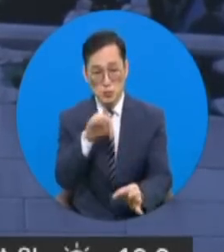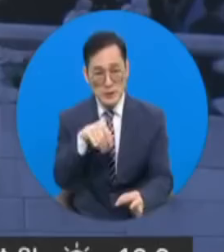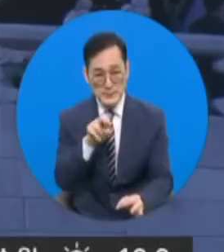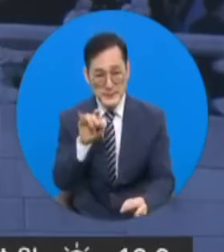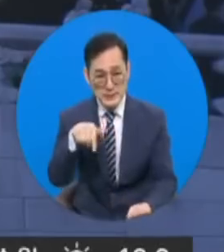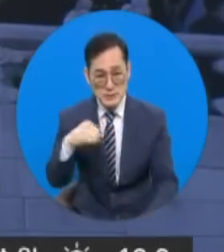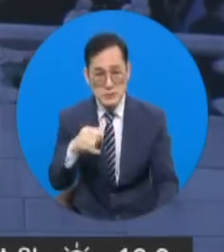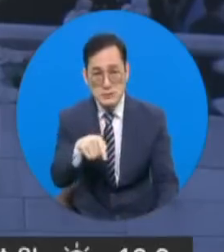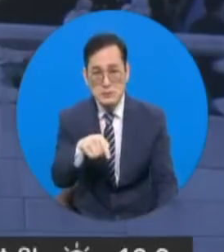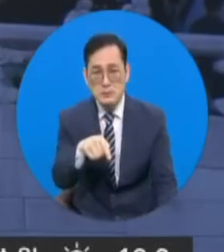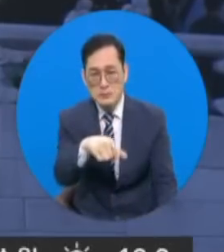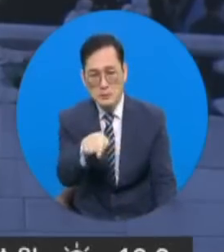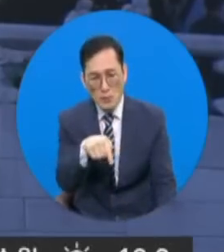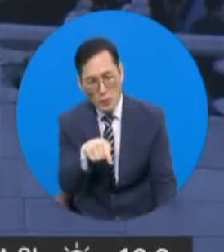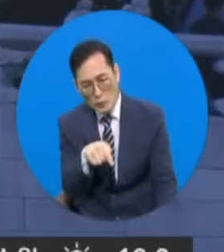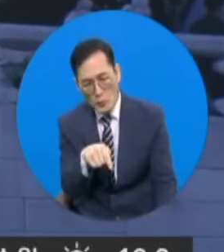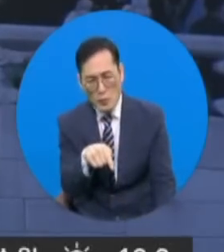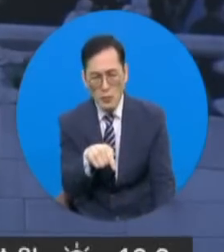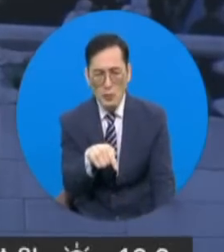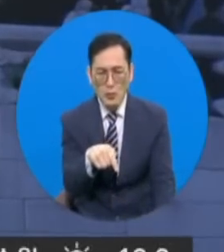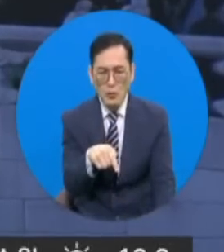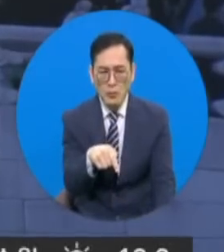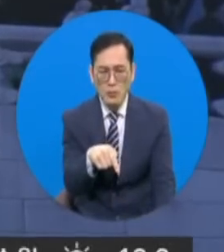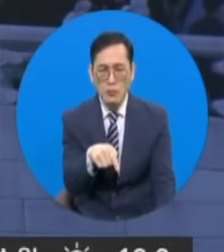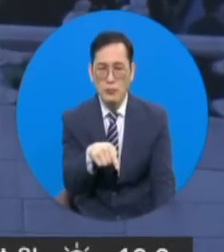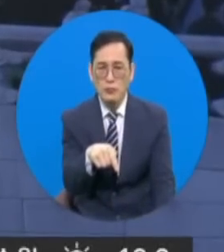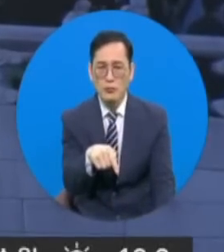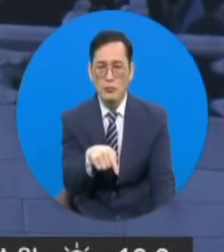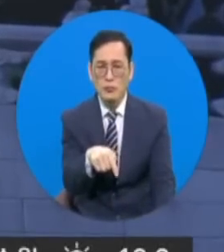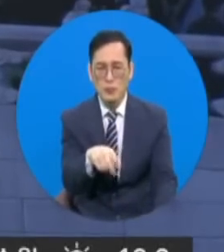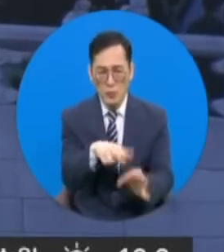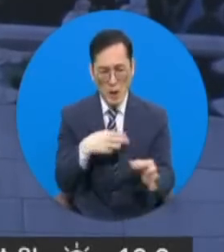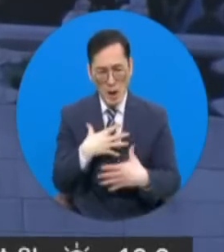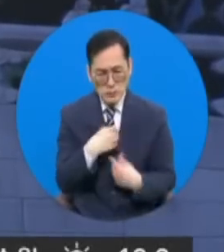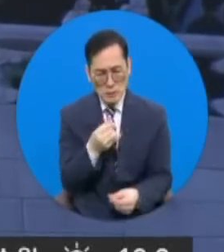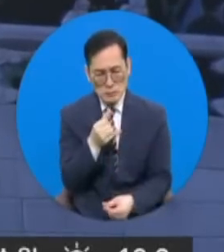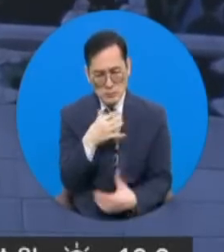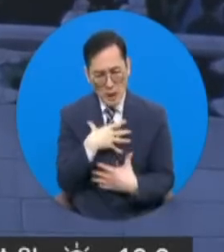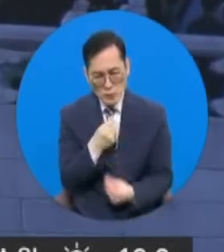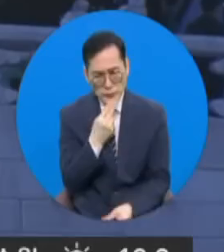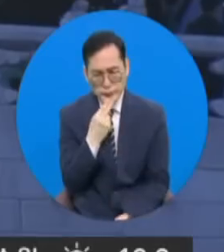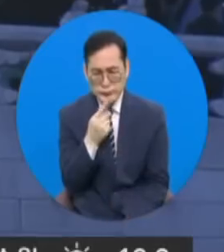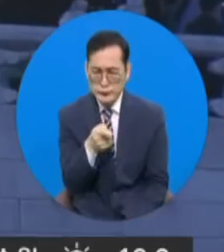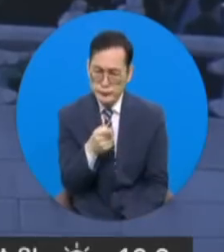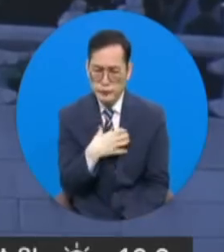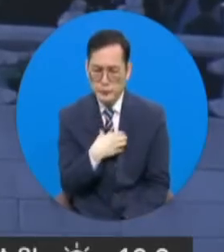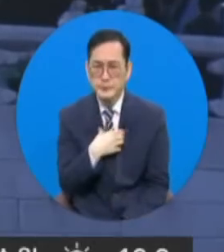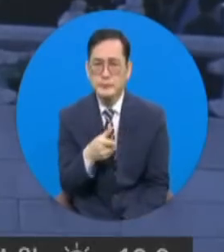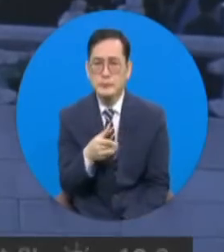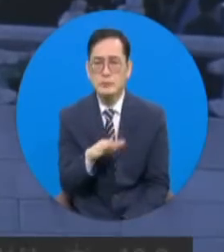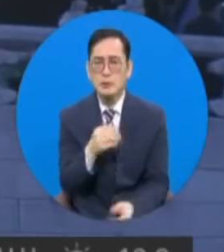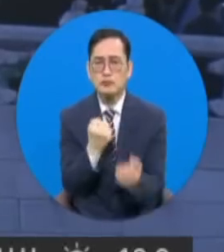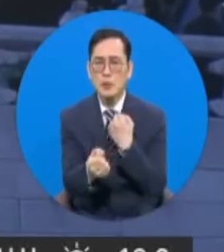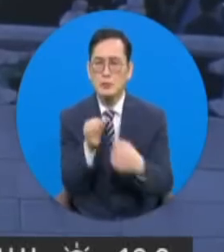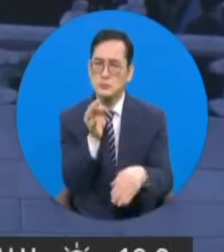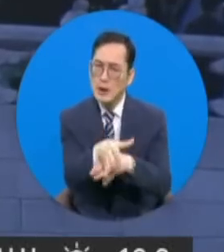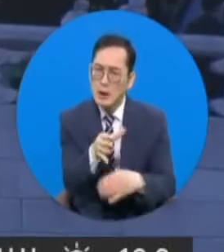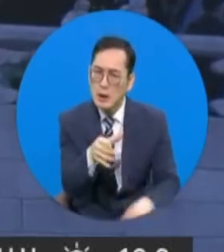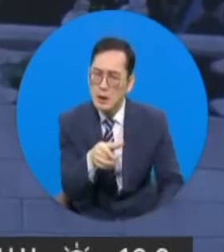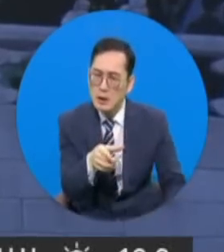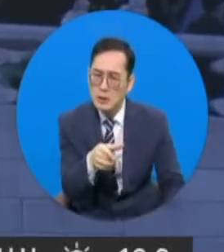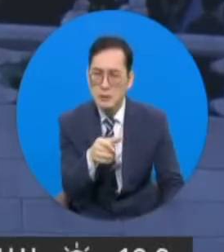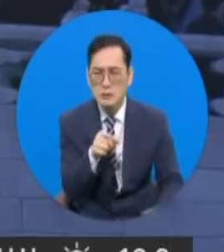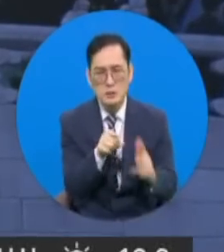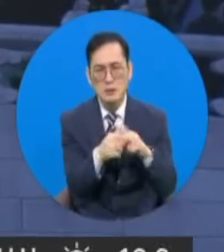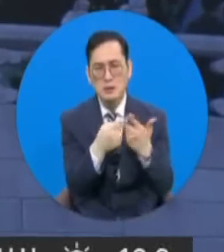사실 전 재산에 가까운 예금으로 따지면 전 재산에 가까운 거 아닙니까 그 돈을 투자할 수 있었는가 그리고 예금 말고 코인에 투자했다는